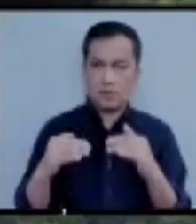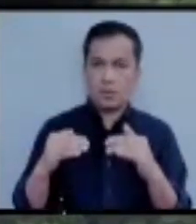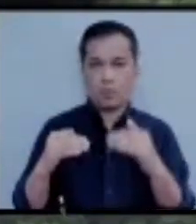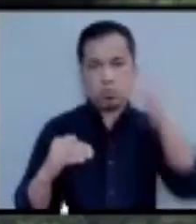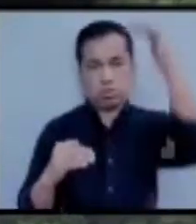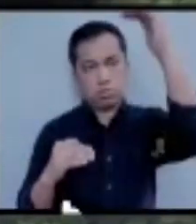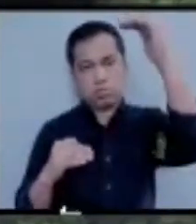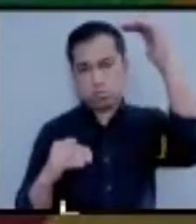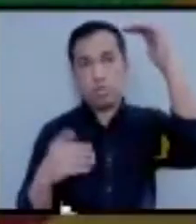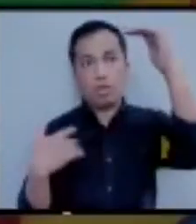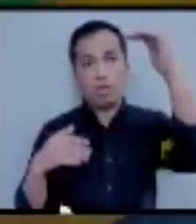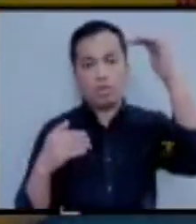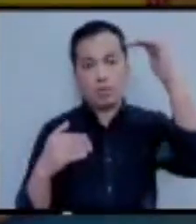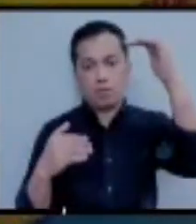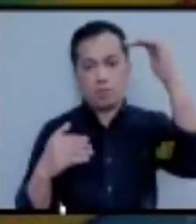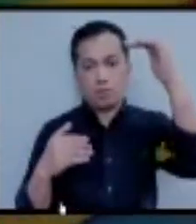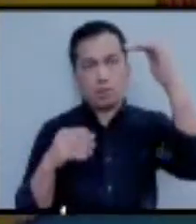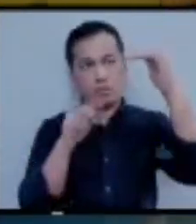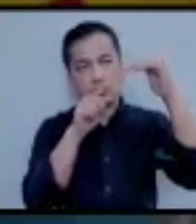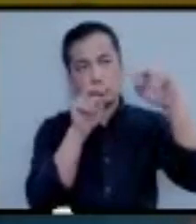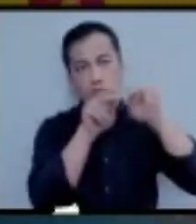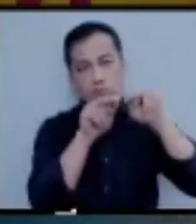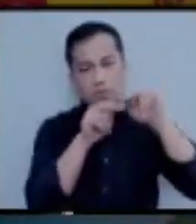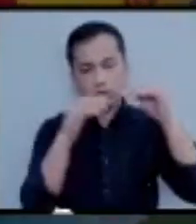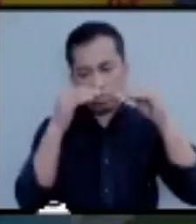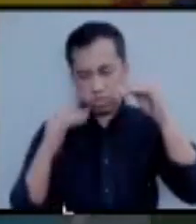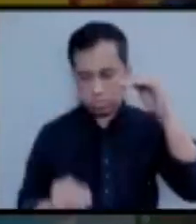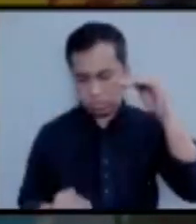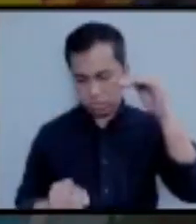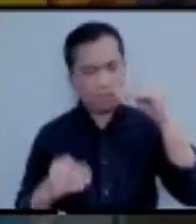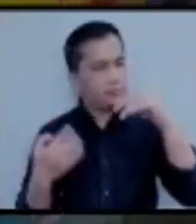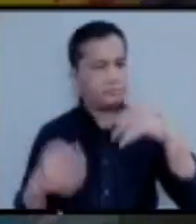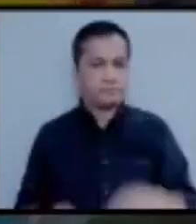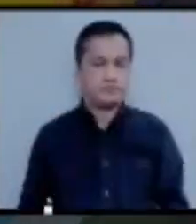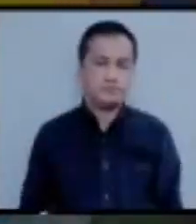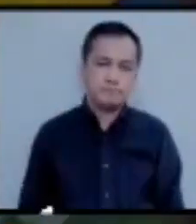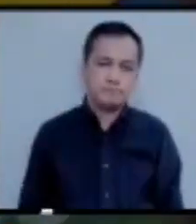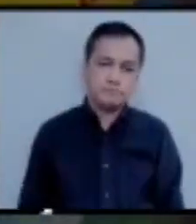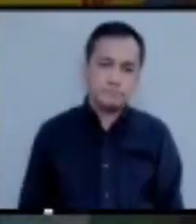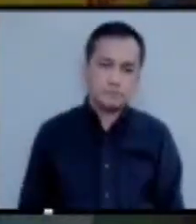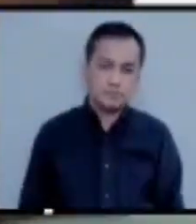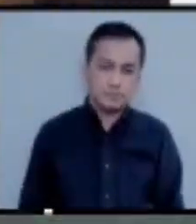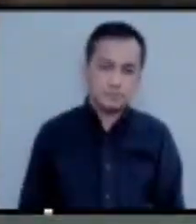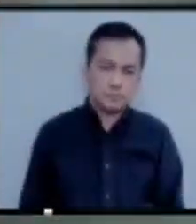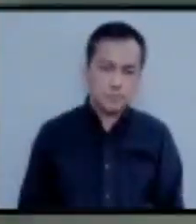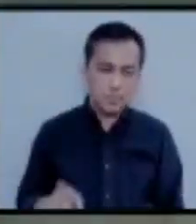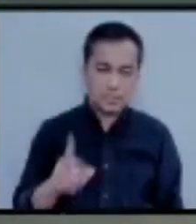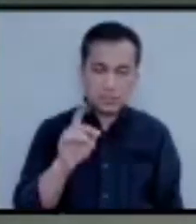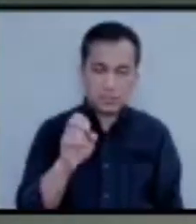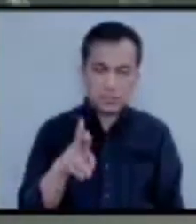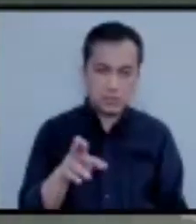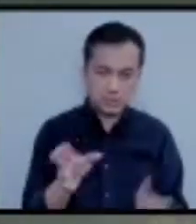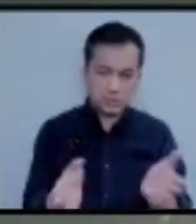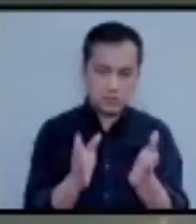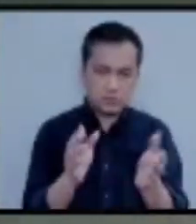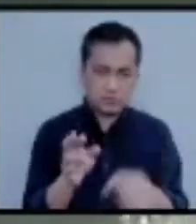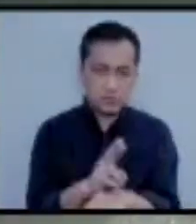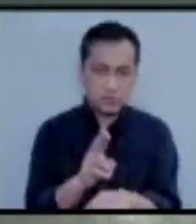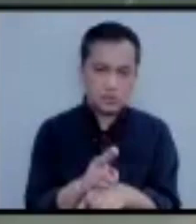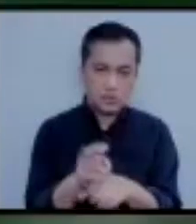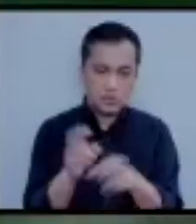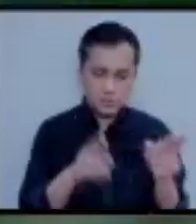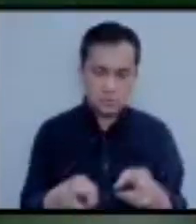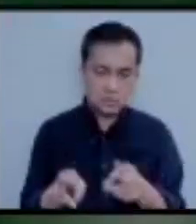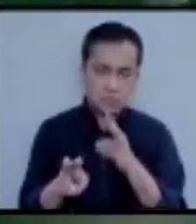high water level. Sa inilabas sa Bulletin No. 4 ng DNR, hinihikayat ang paggamit ng recycled water sa